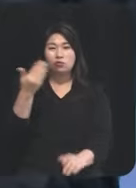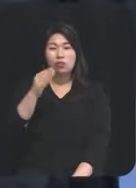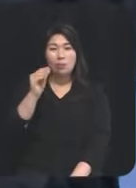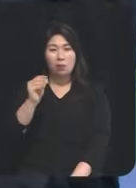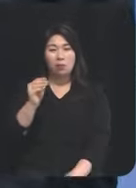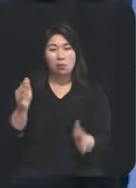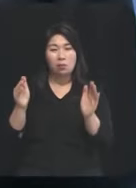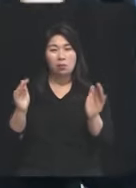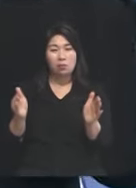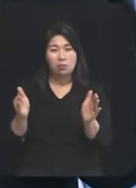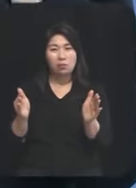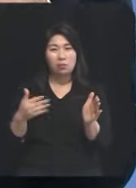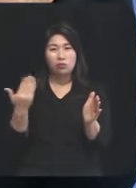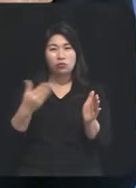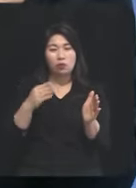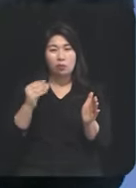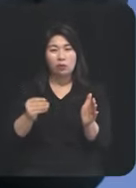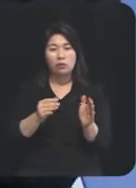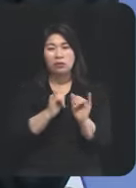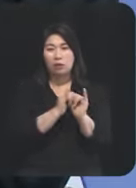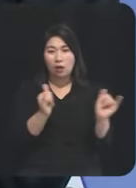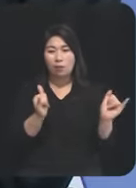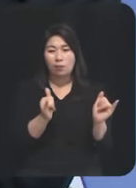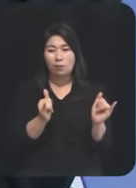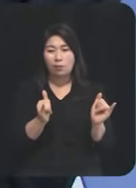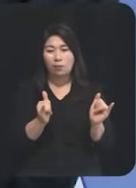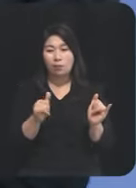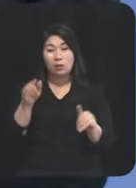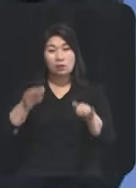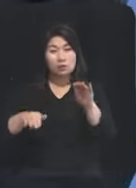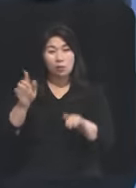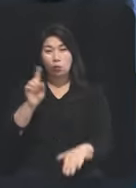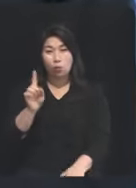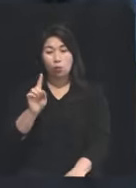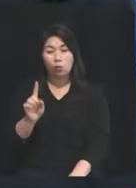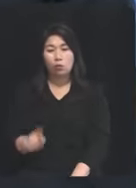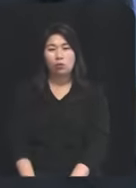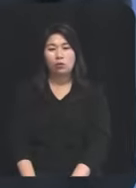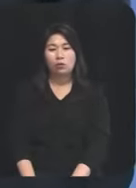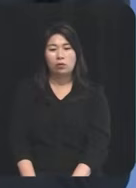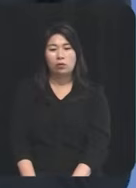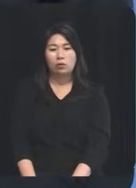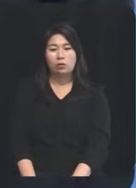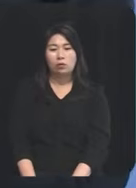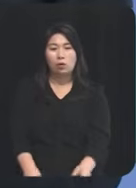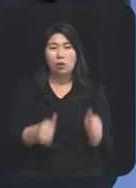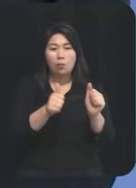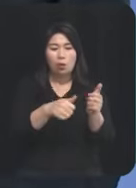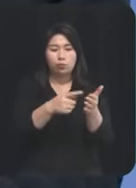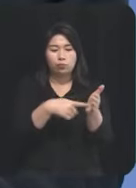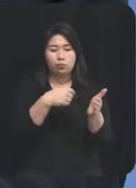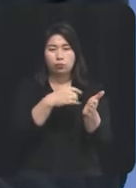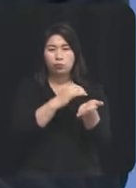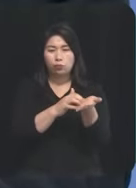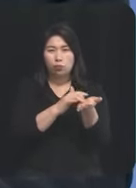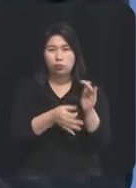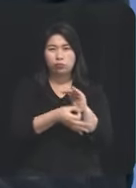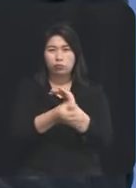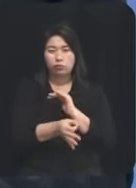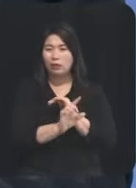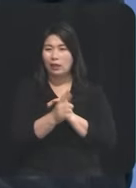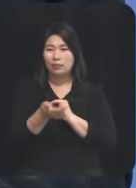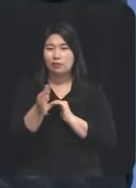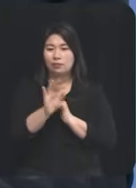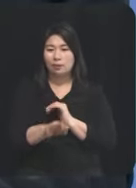원 범위에서 보상받는 분들과 원래 이제 법률 그 차별성은 소급, 무엇이죠? 네, 법률의 소급 적용 원칙은 아닙니다만은 이